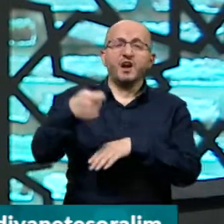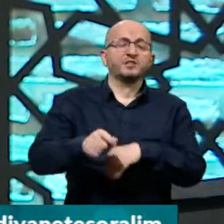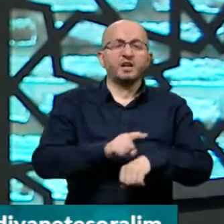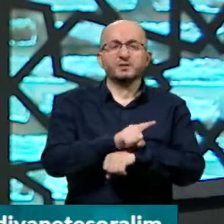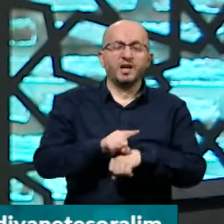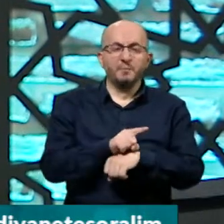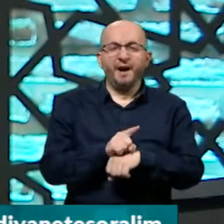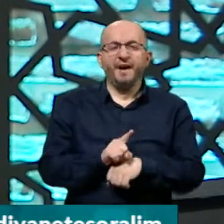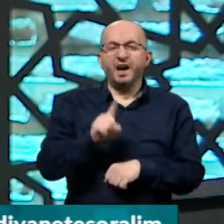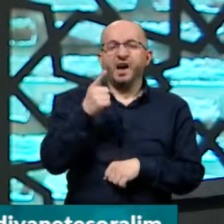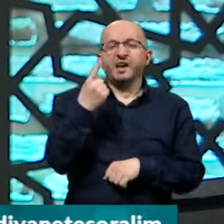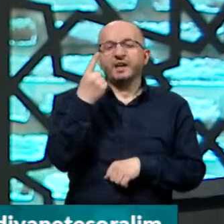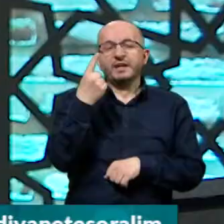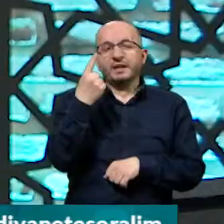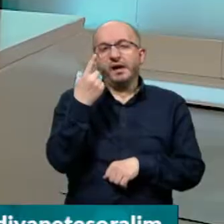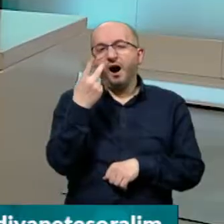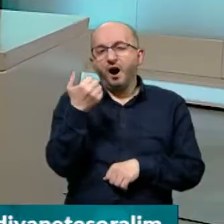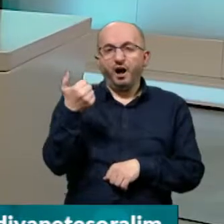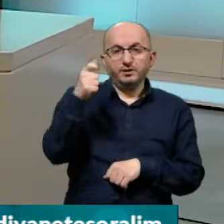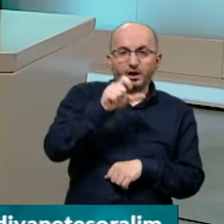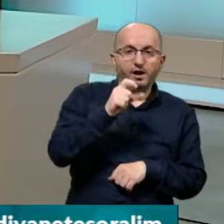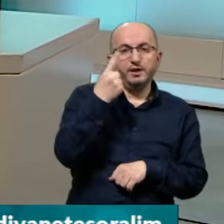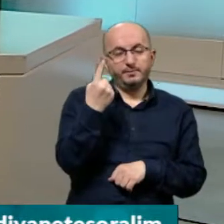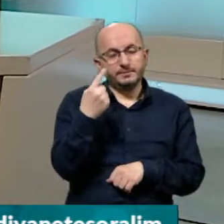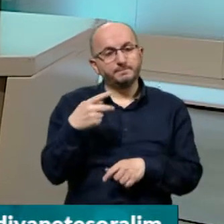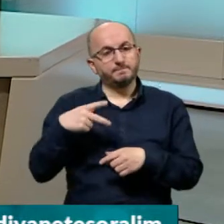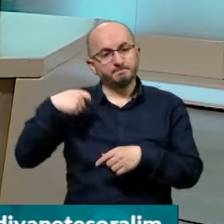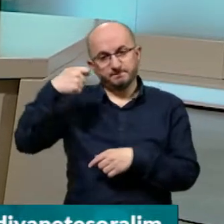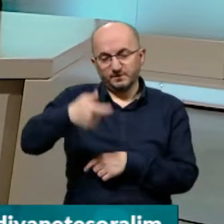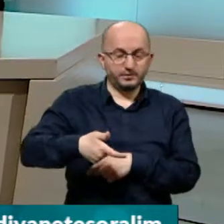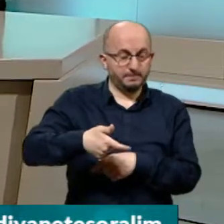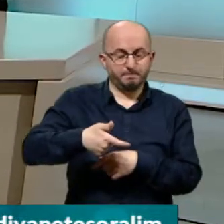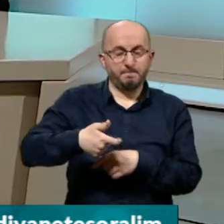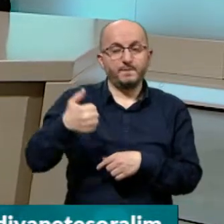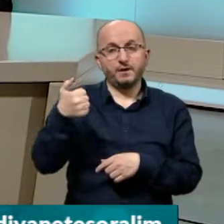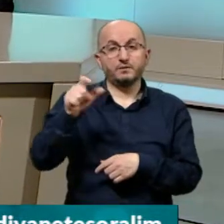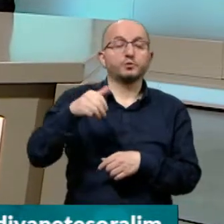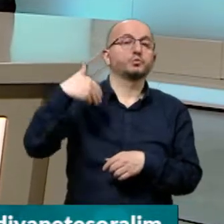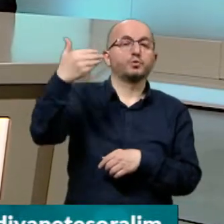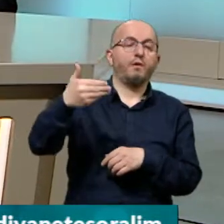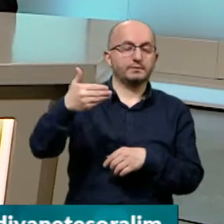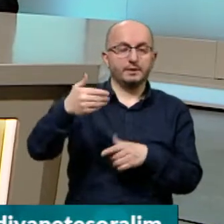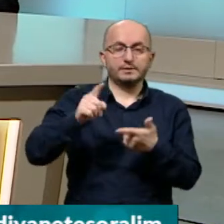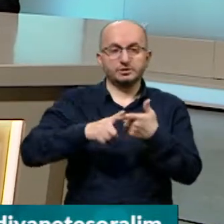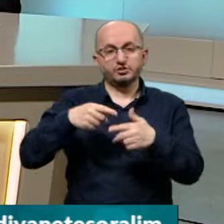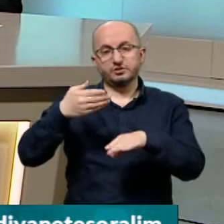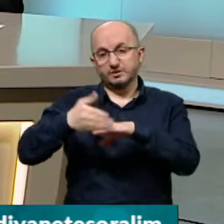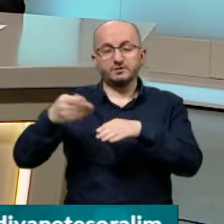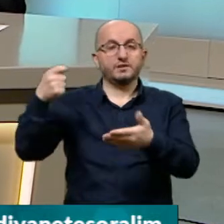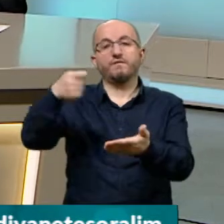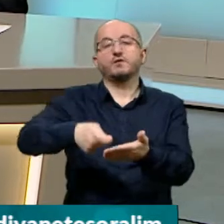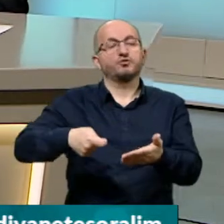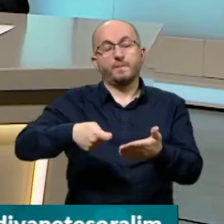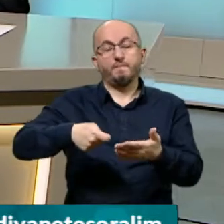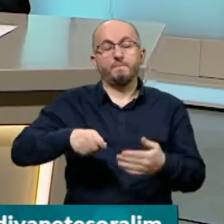mesaj ilk altı ayda bir taksitler di 6 aydan sonra şöyle yıl sonra doğru da kalan kısmına verecek Bu ikinci taksiti verirken